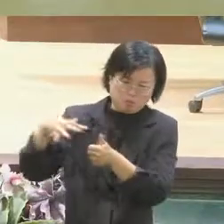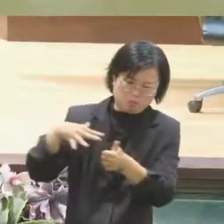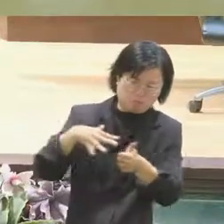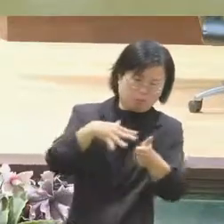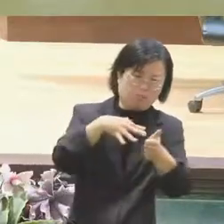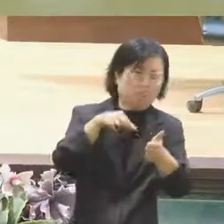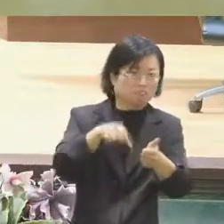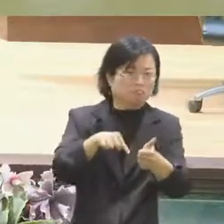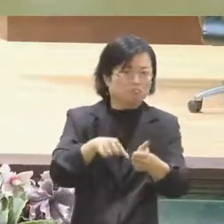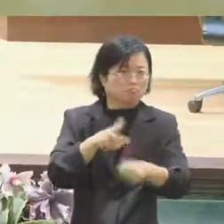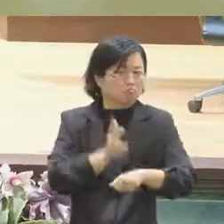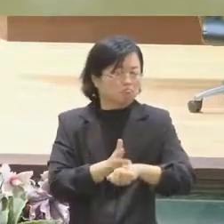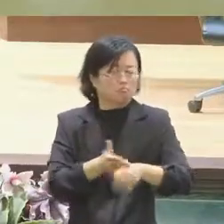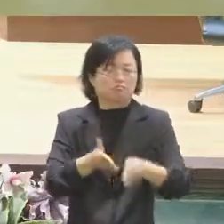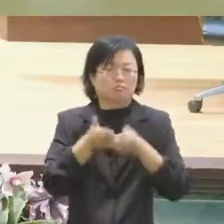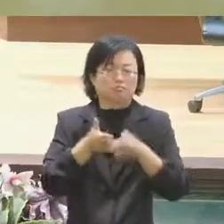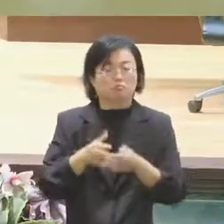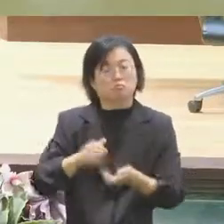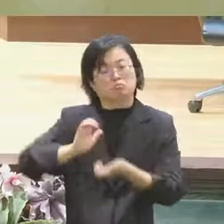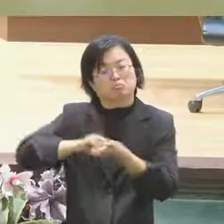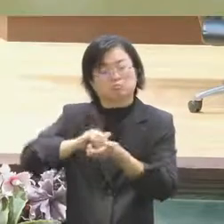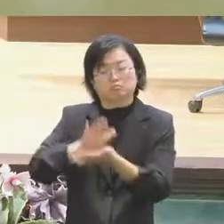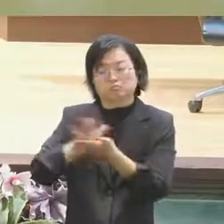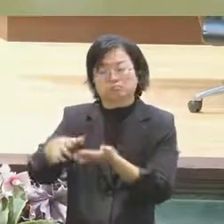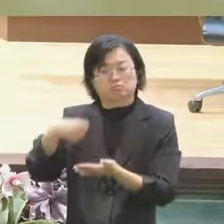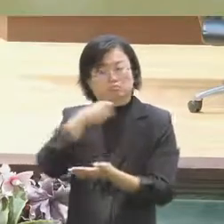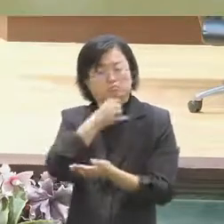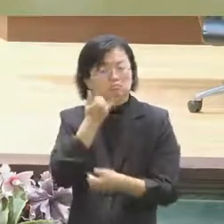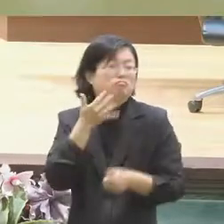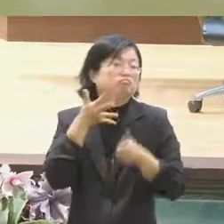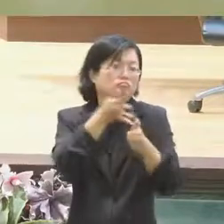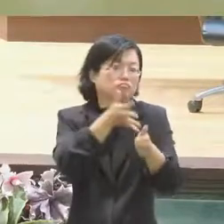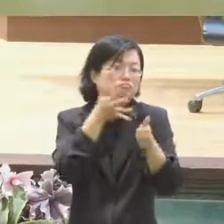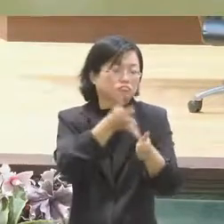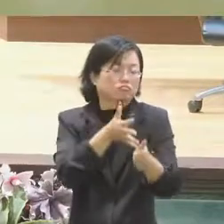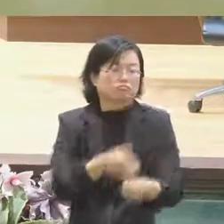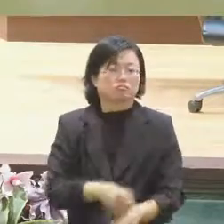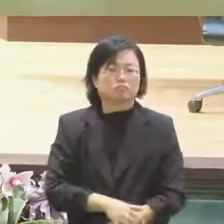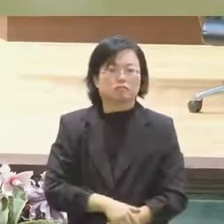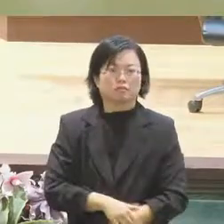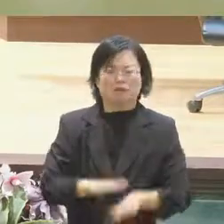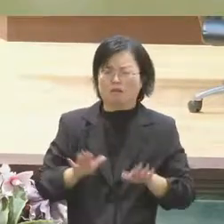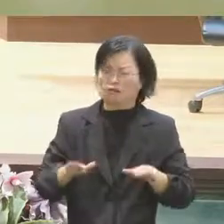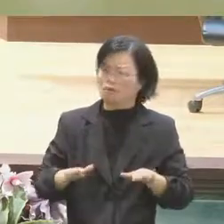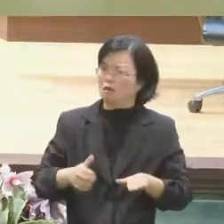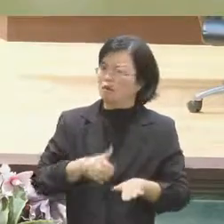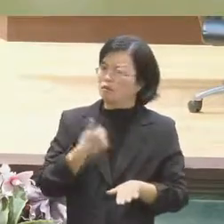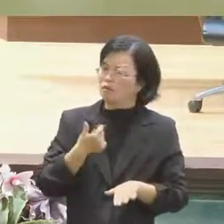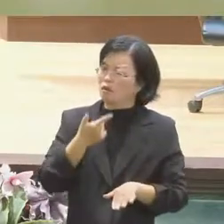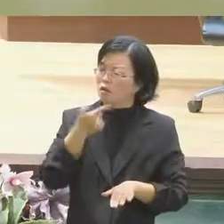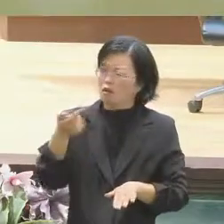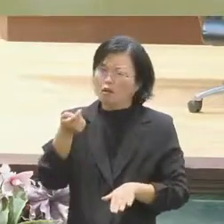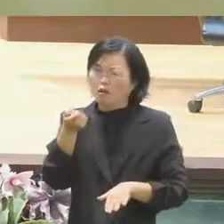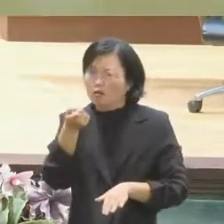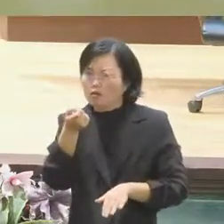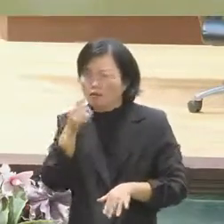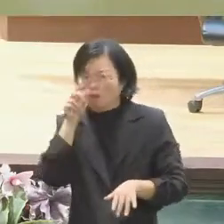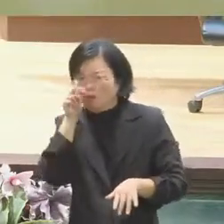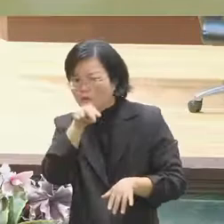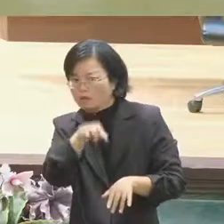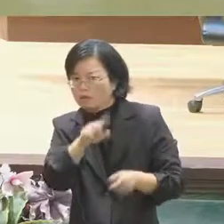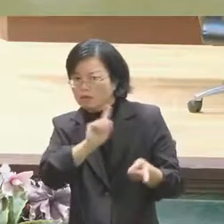我们台湾这边也可以多多询问你们，因为我们目前可能比较少用这种方式来推出相关研究报